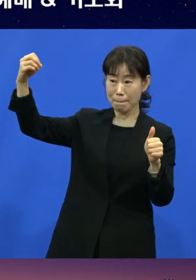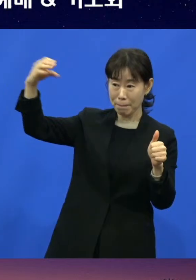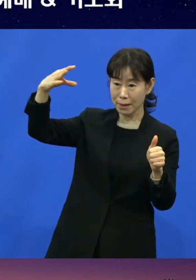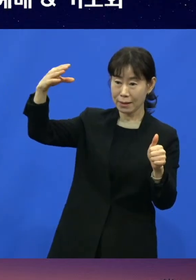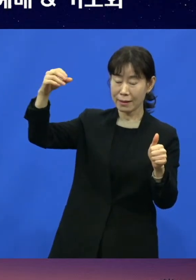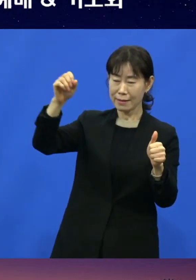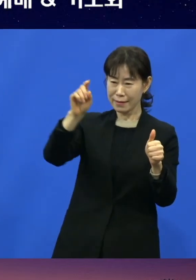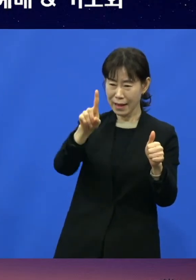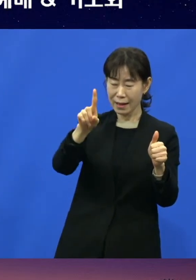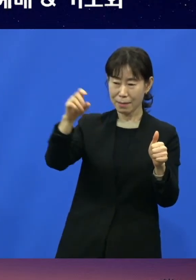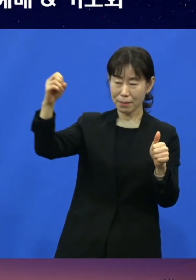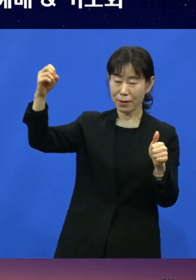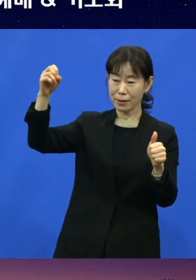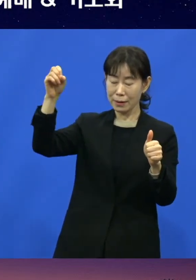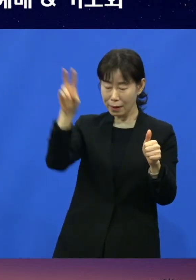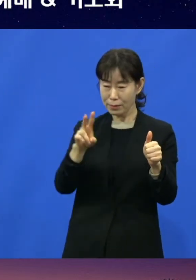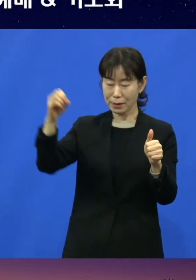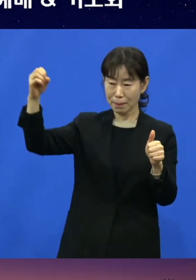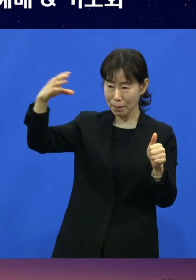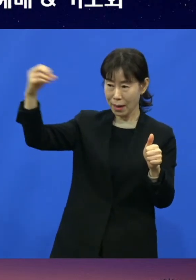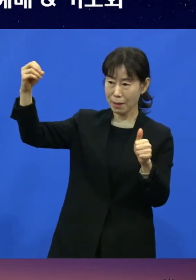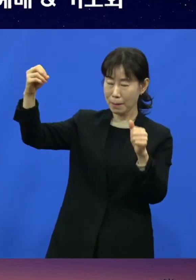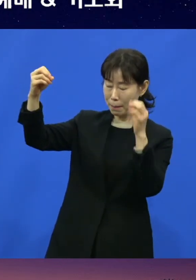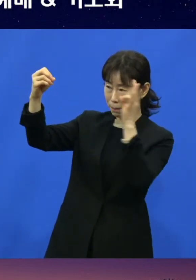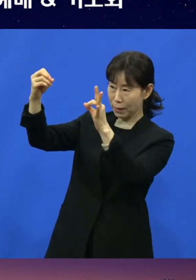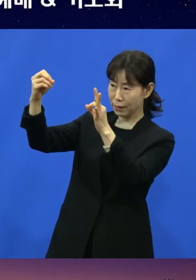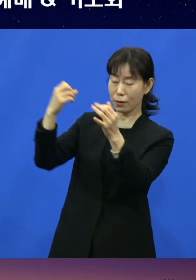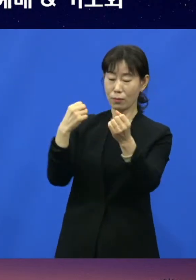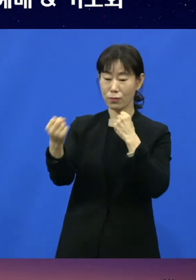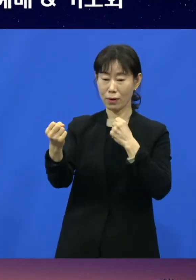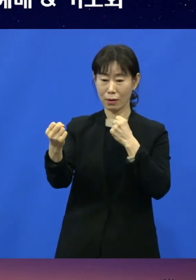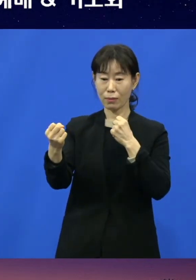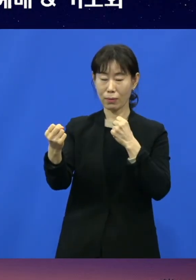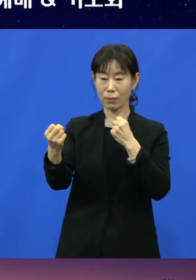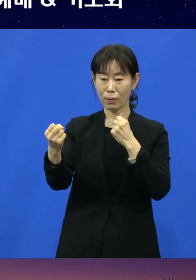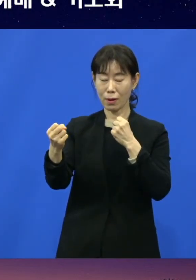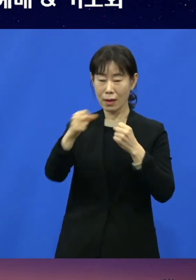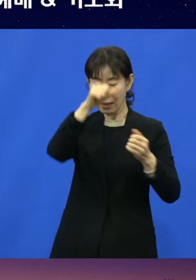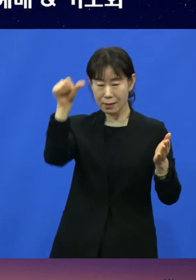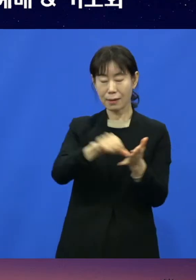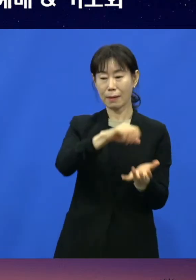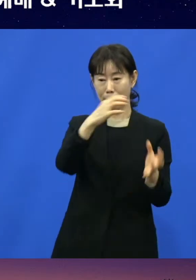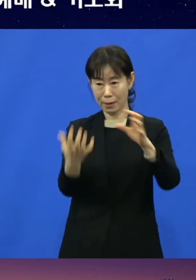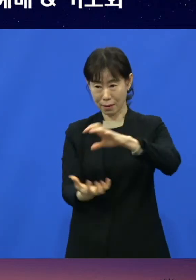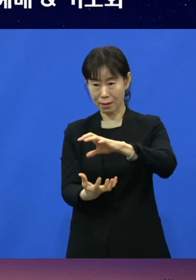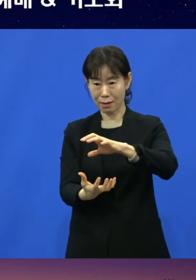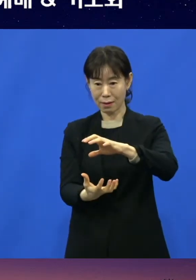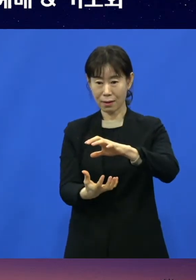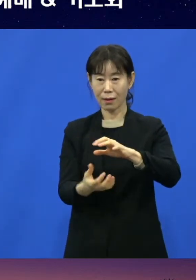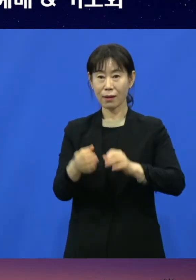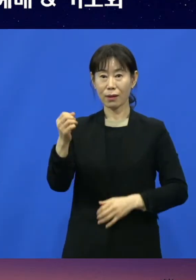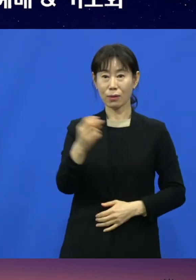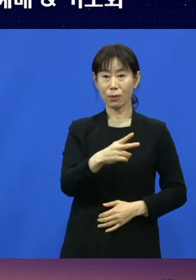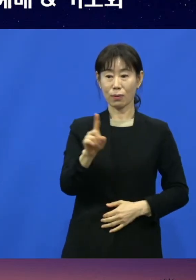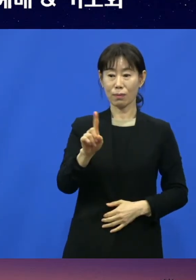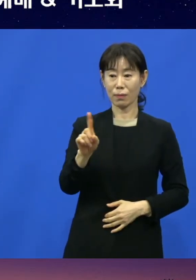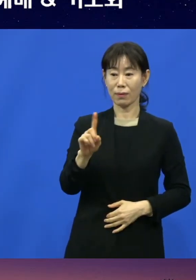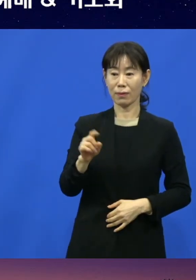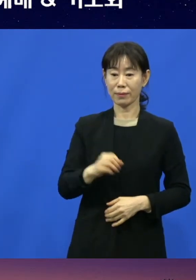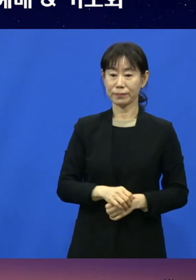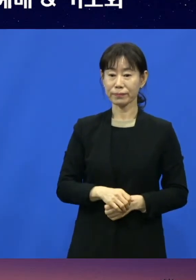한 번 봤는데 떨리는 거예요. 그리고 찬란하고 또 두려운